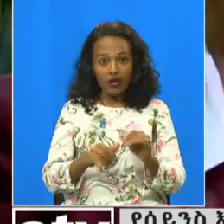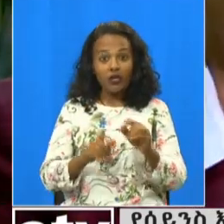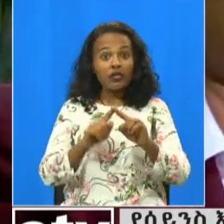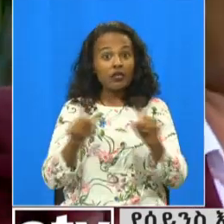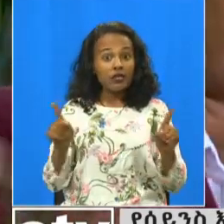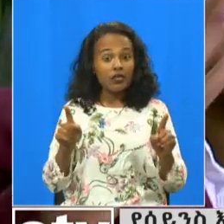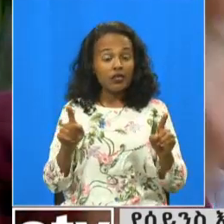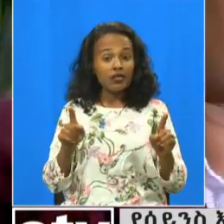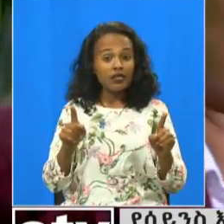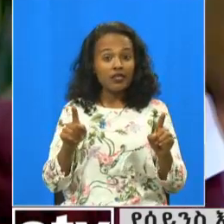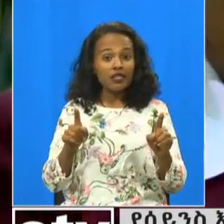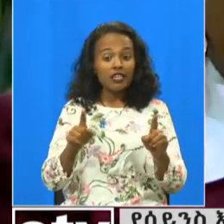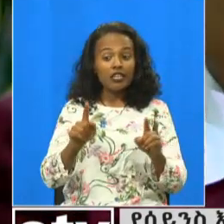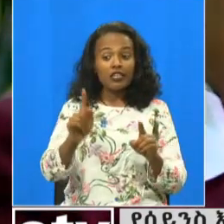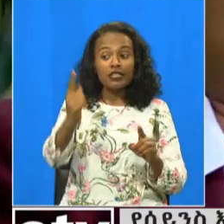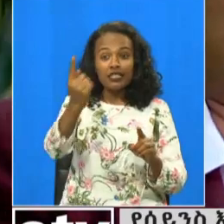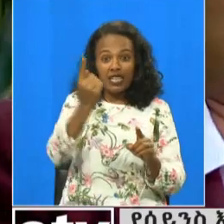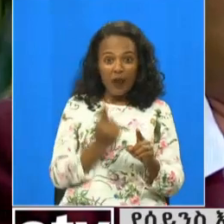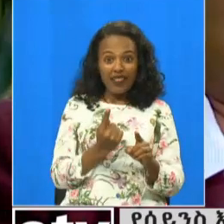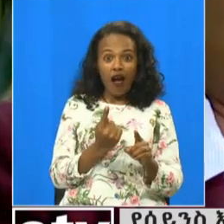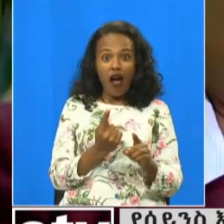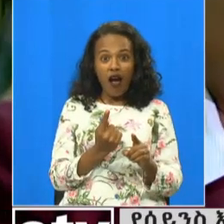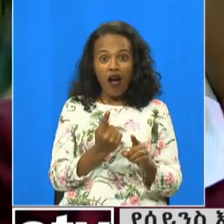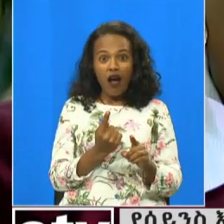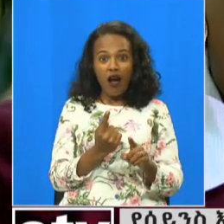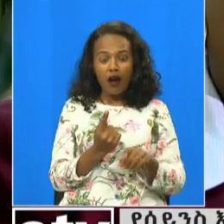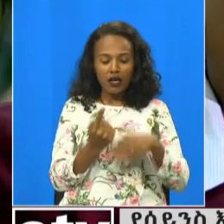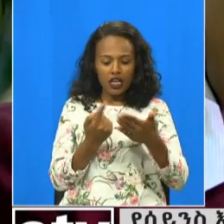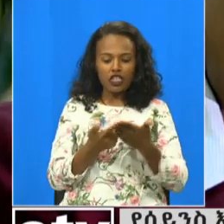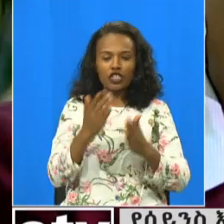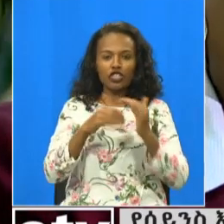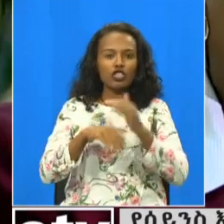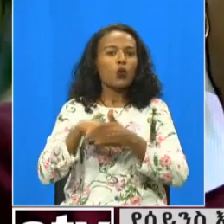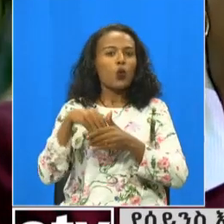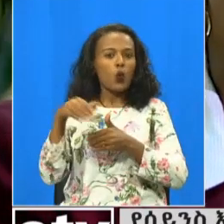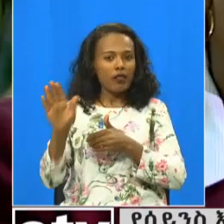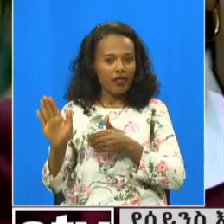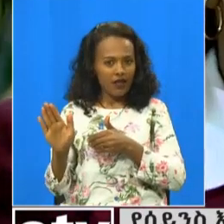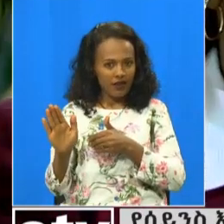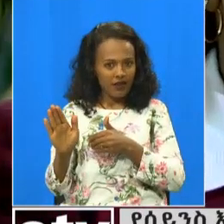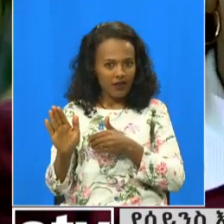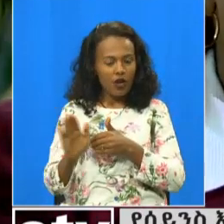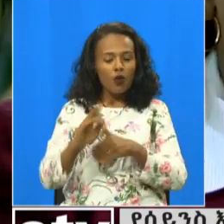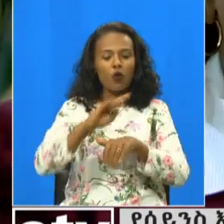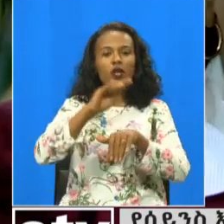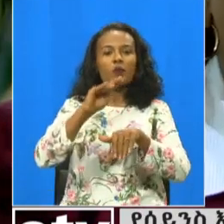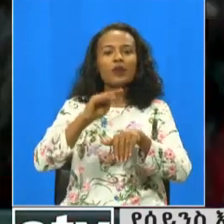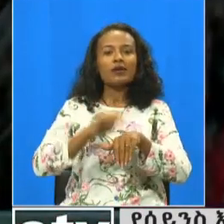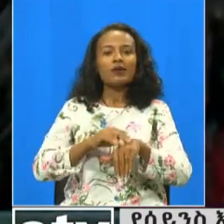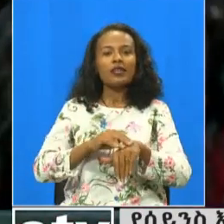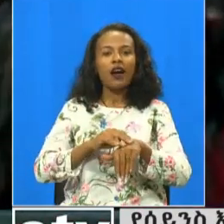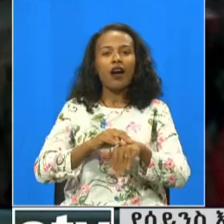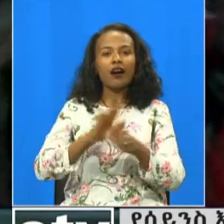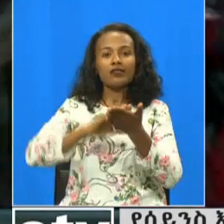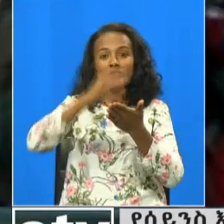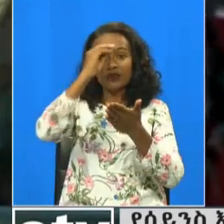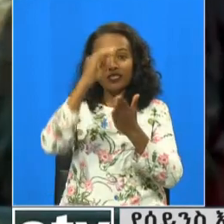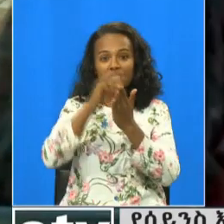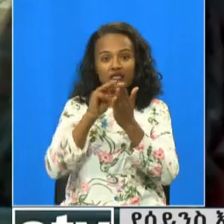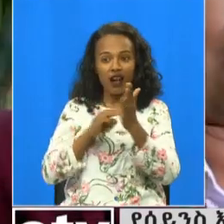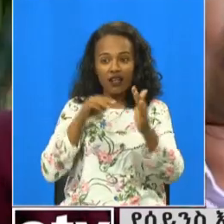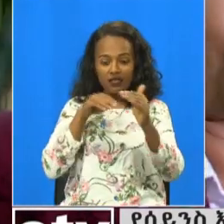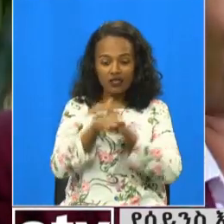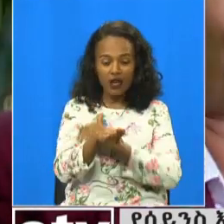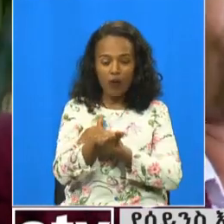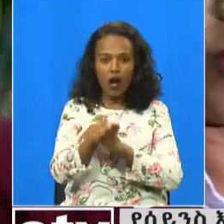ግን ሲመጡ ከዚህ ችግር ወጥተን ወደ መደበኛ የትምህርት ስርዓታችን